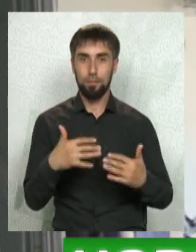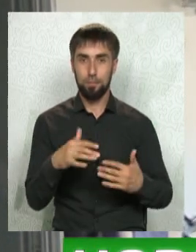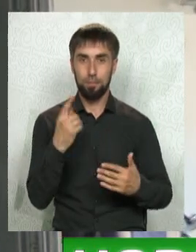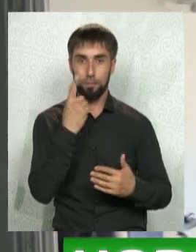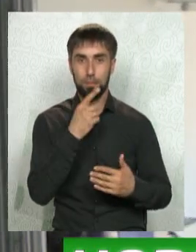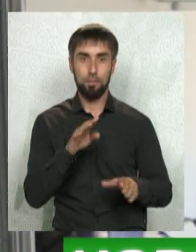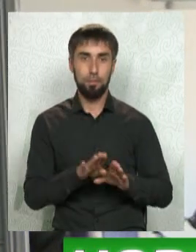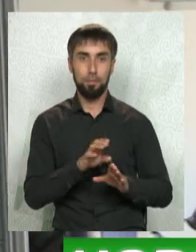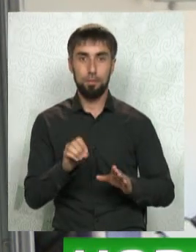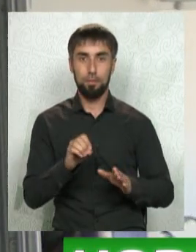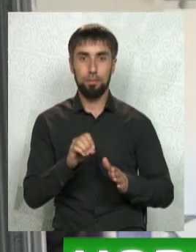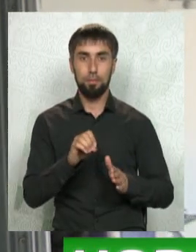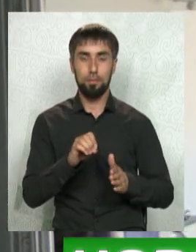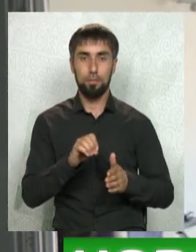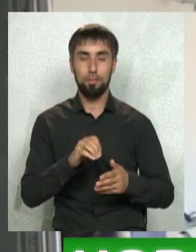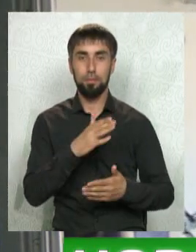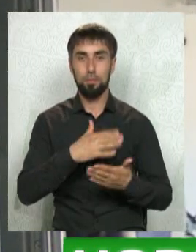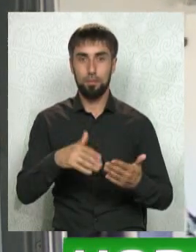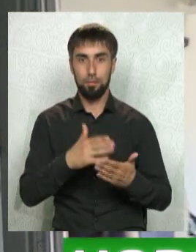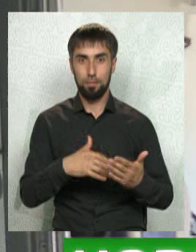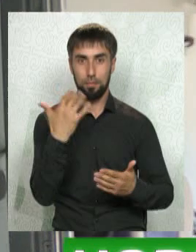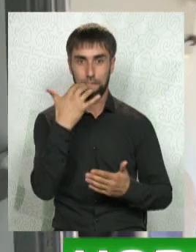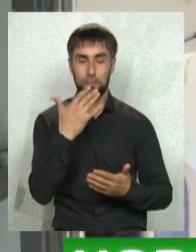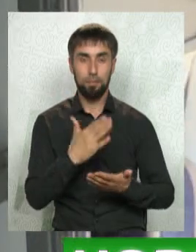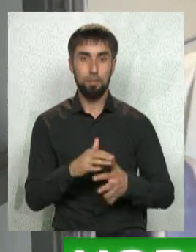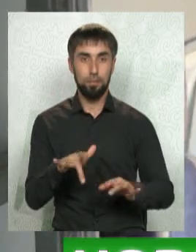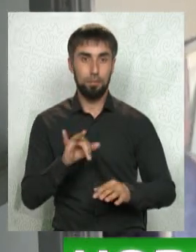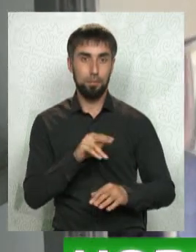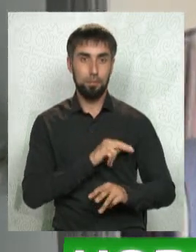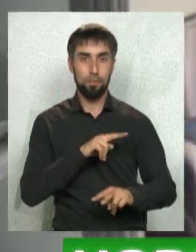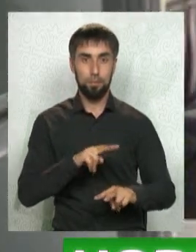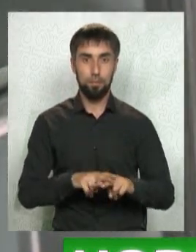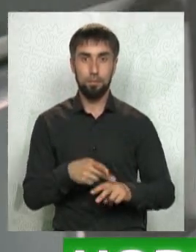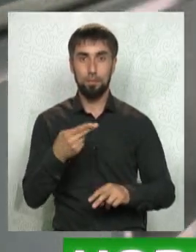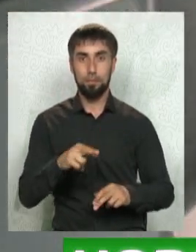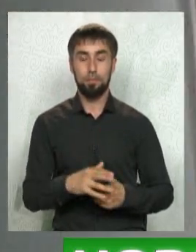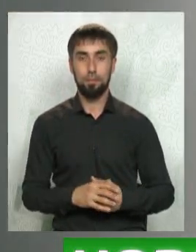зрением, так и вообще незрячими. Есть компьютер и рабочее место для